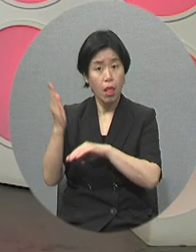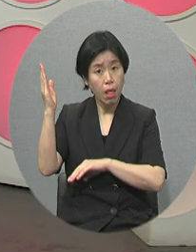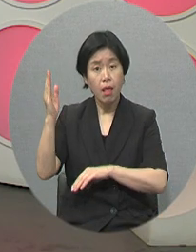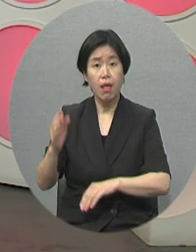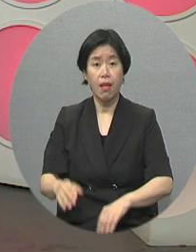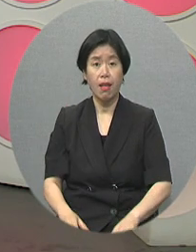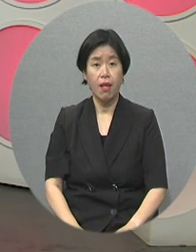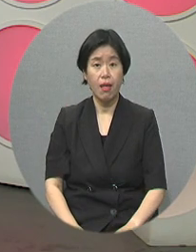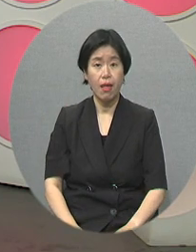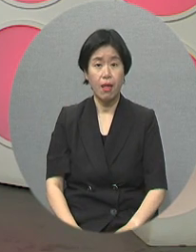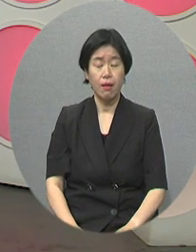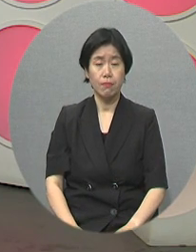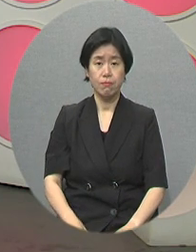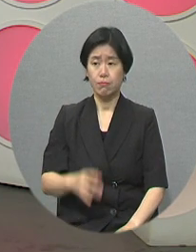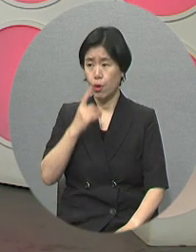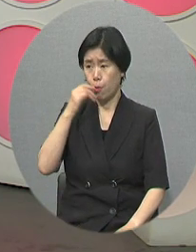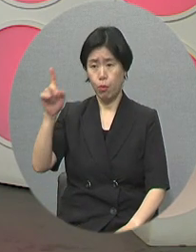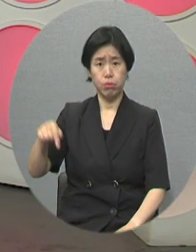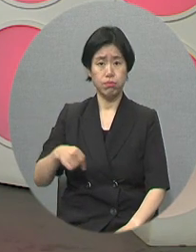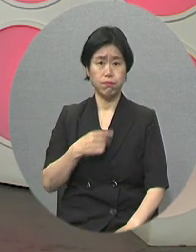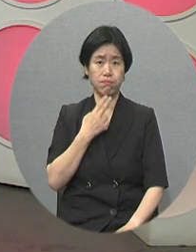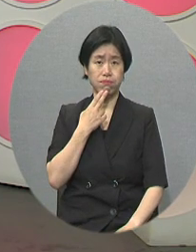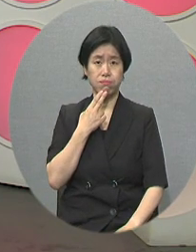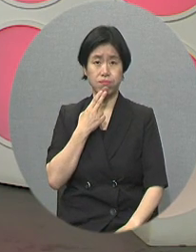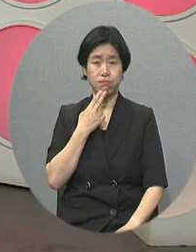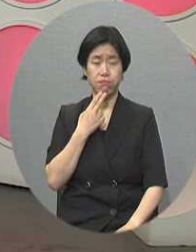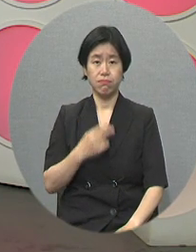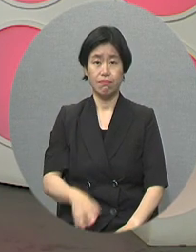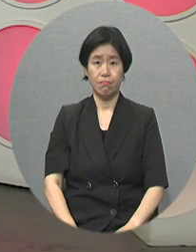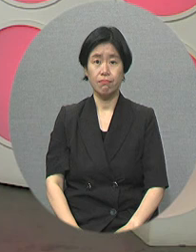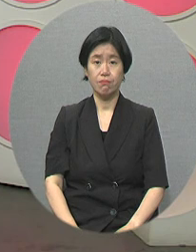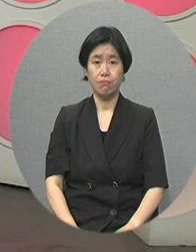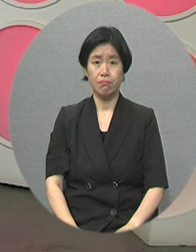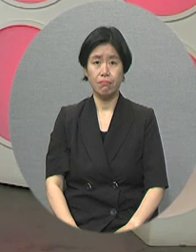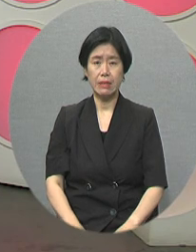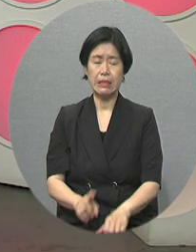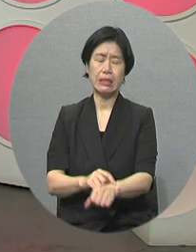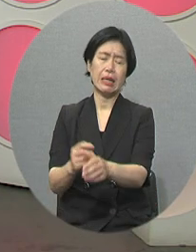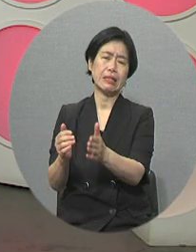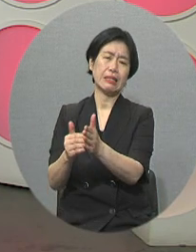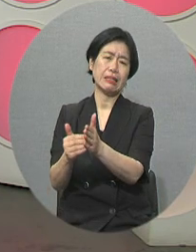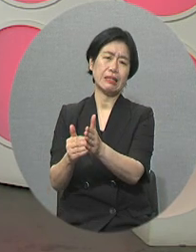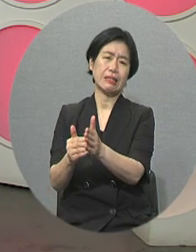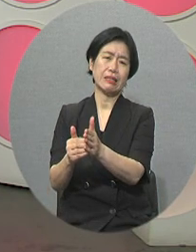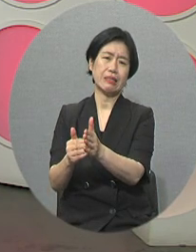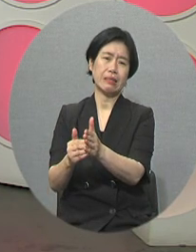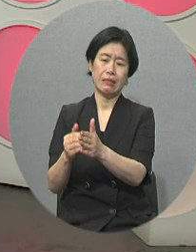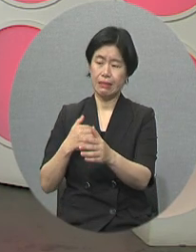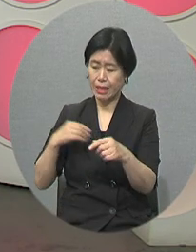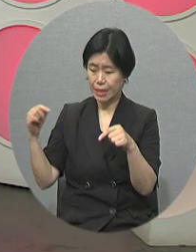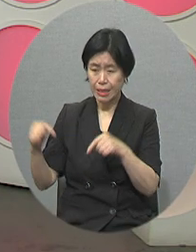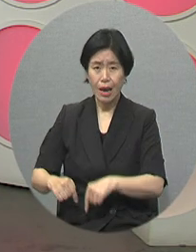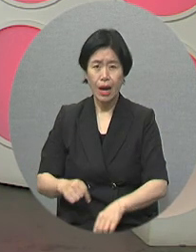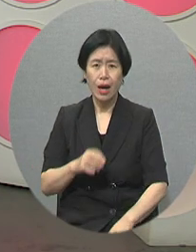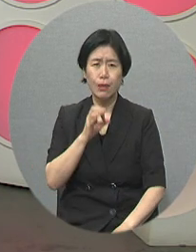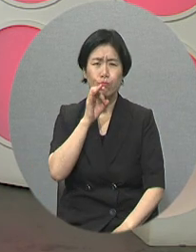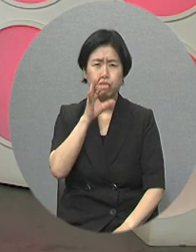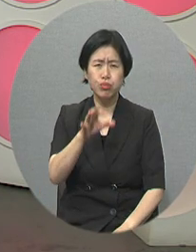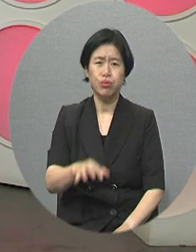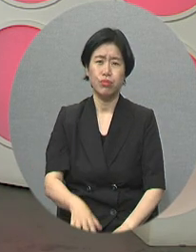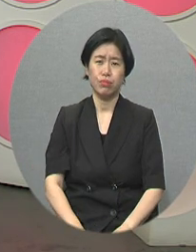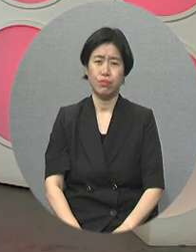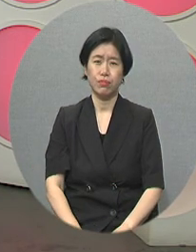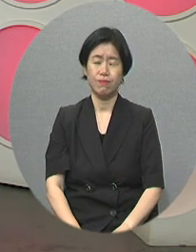지나도록 어머니는 오시지 않으셨고 그렇게 시간이 흘러 결국 저는 면회를 하지